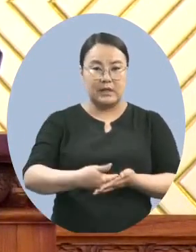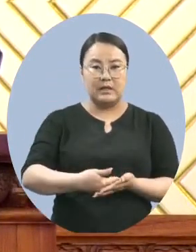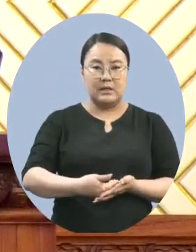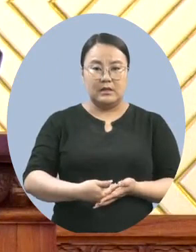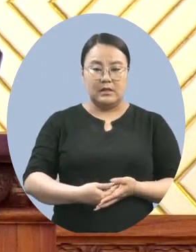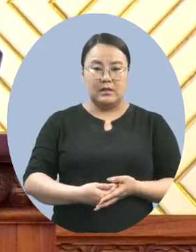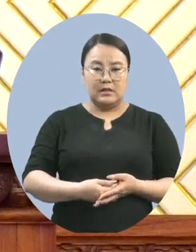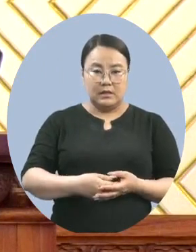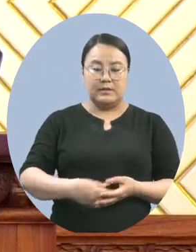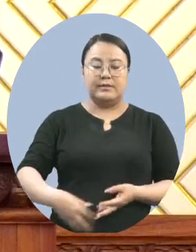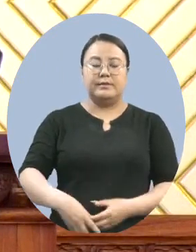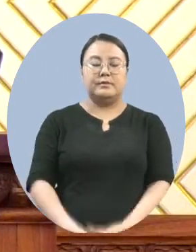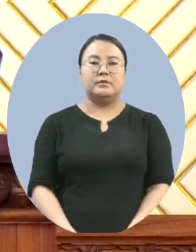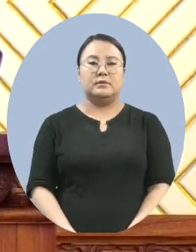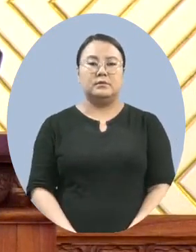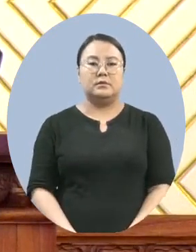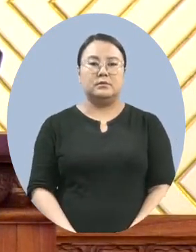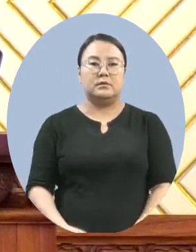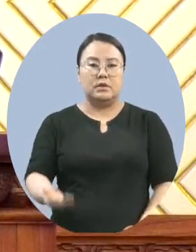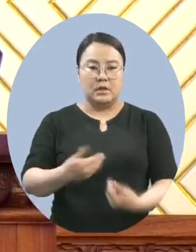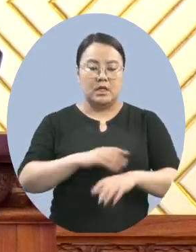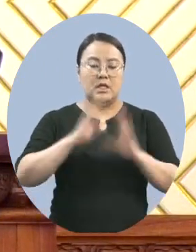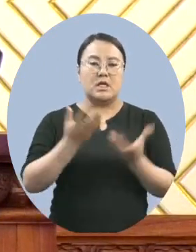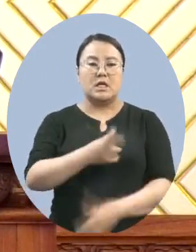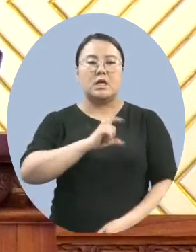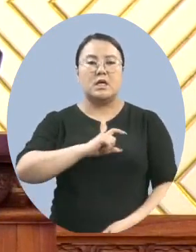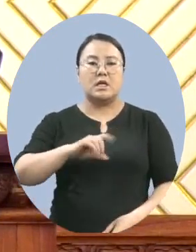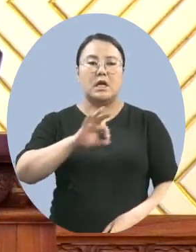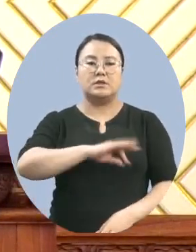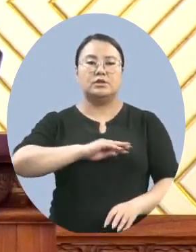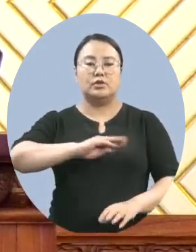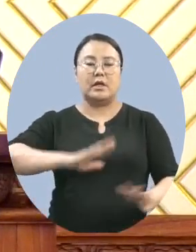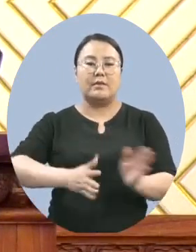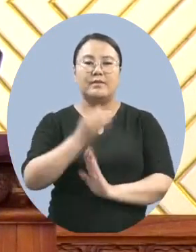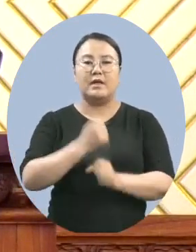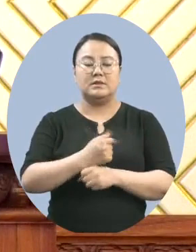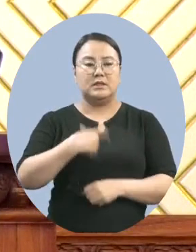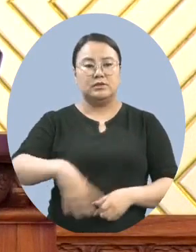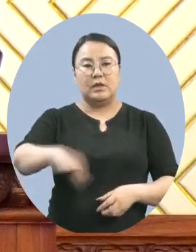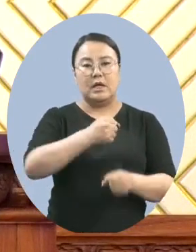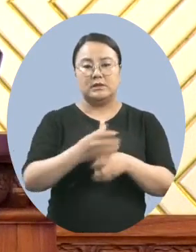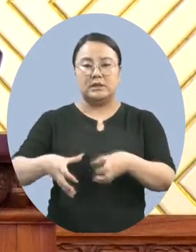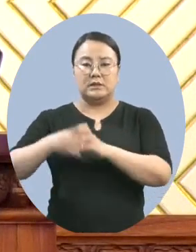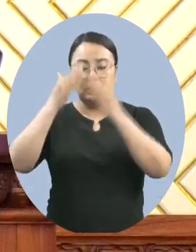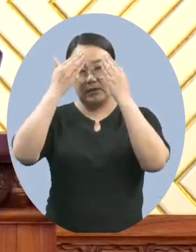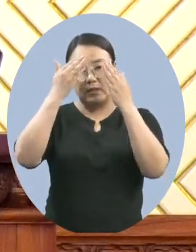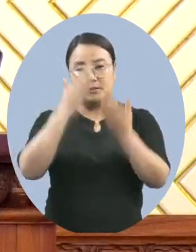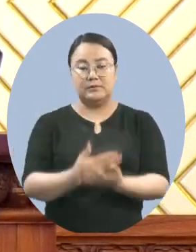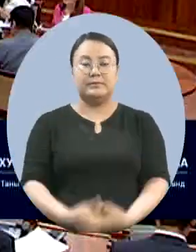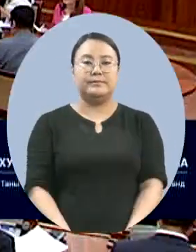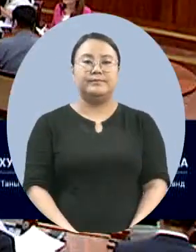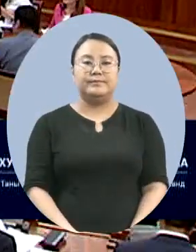нэгтгэж консенсуст хүрч нийтийн эрх ашигын төлөө хамтран ажилласан бүх гишүүд ажлын хэсэгт талархал